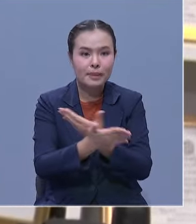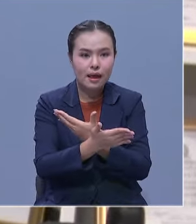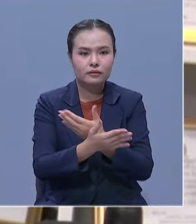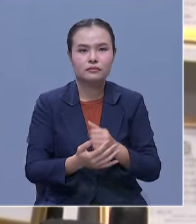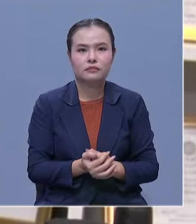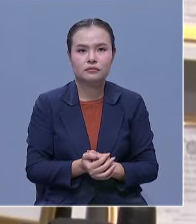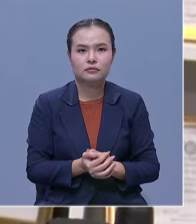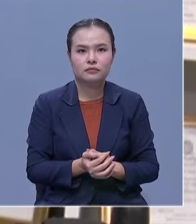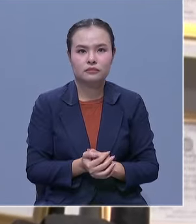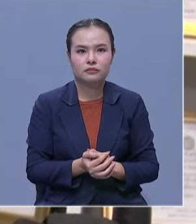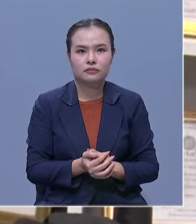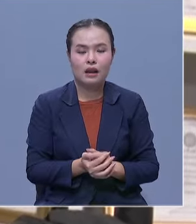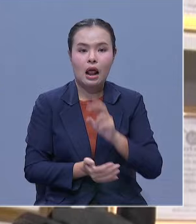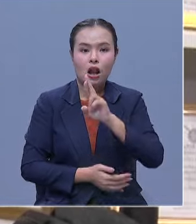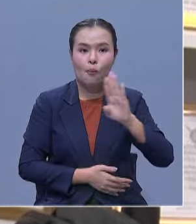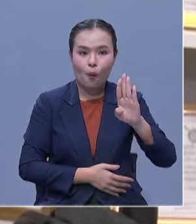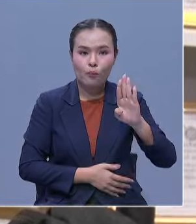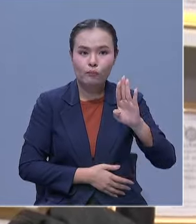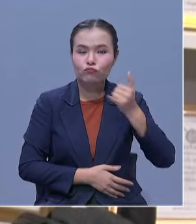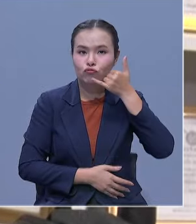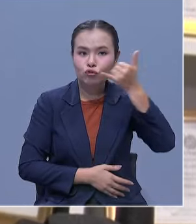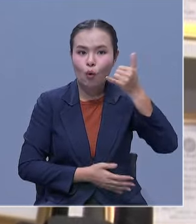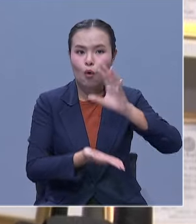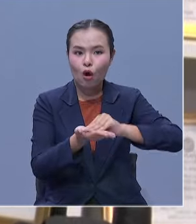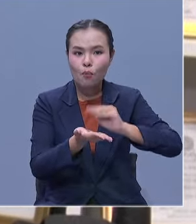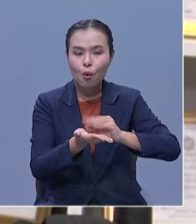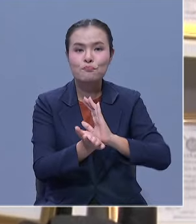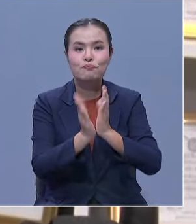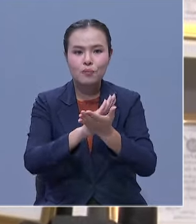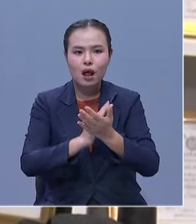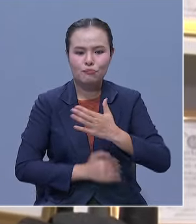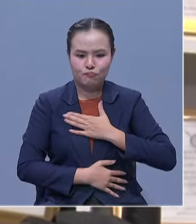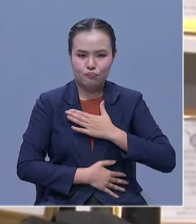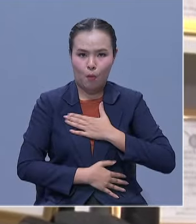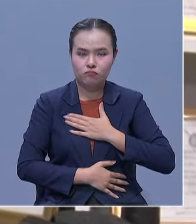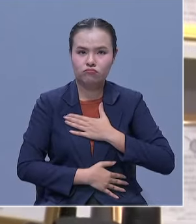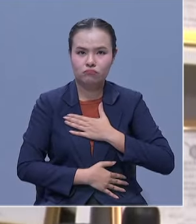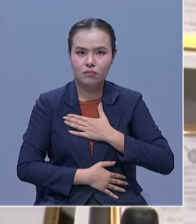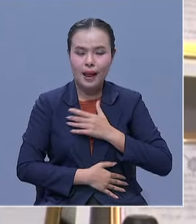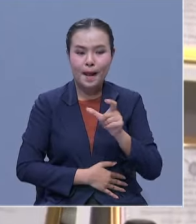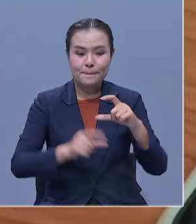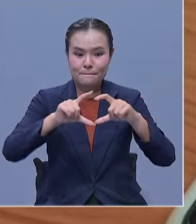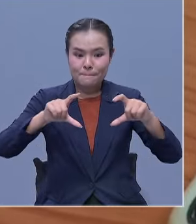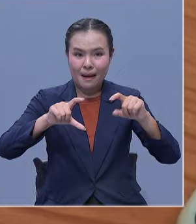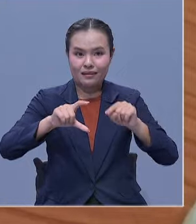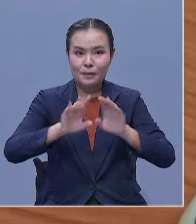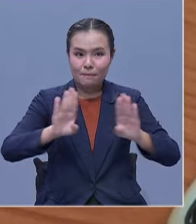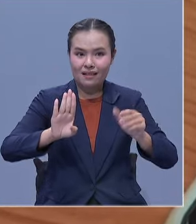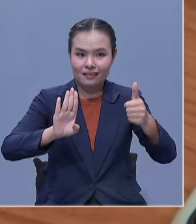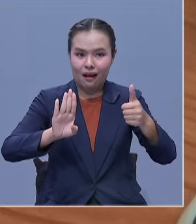ลูกค้าในระบบพอเปลี่ยนข้อมูลในระบบลูกค้าปุ๊บผมก็สามารถเปิดบัตร